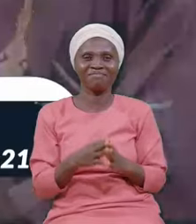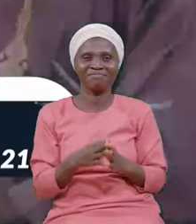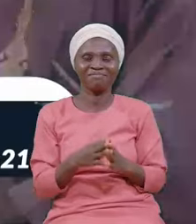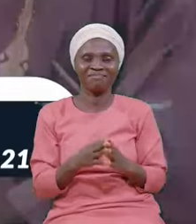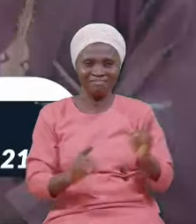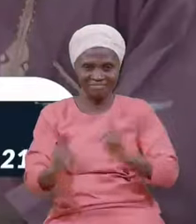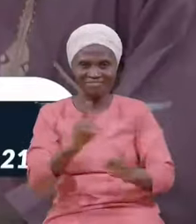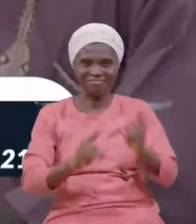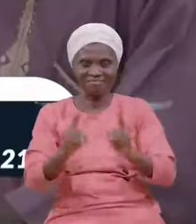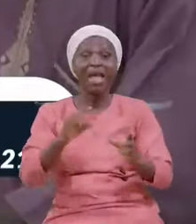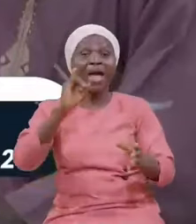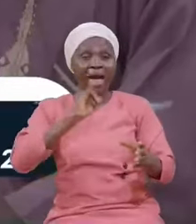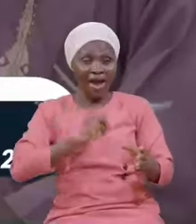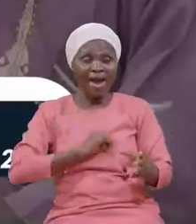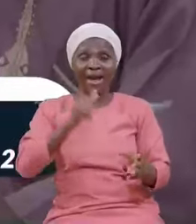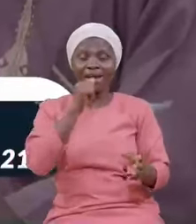J'ai perdu la voix.